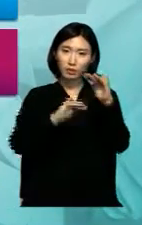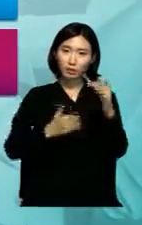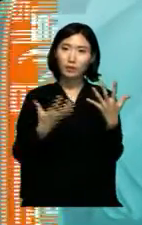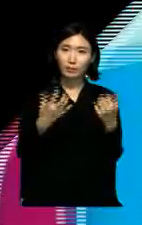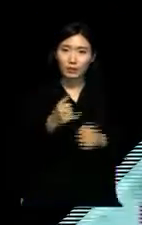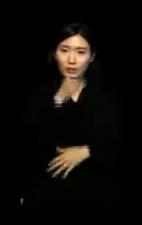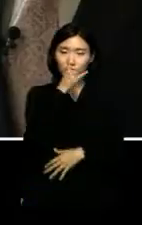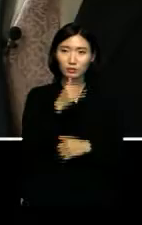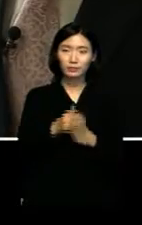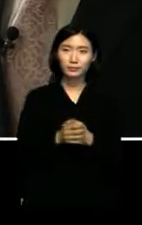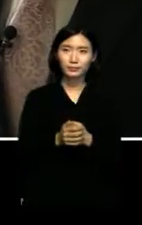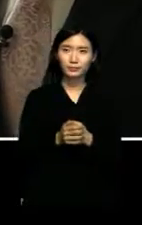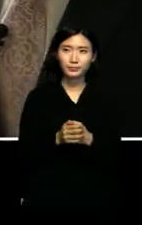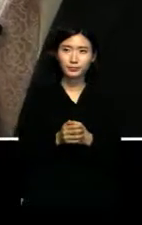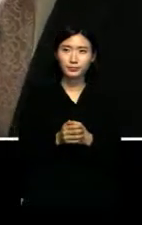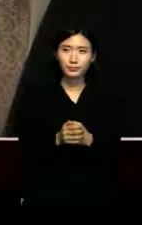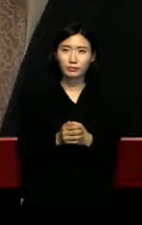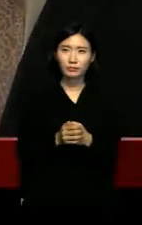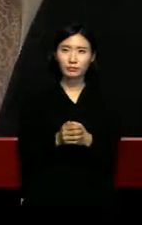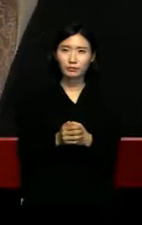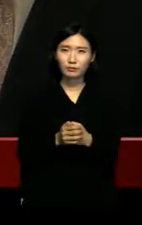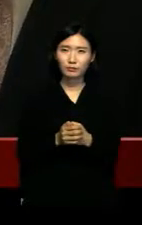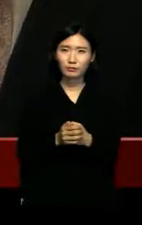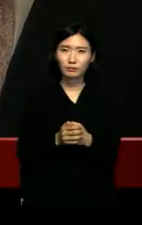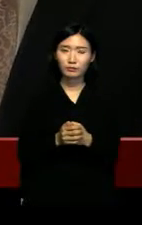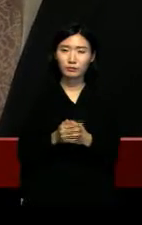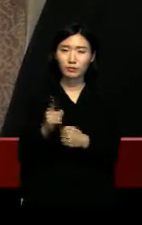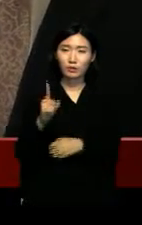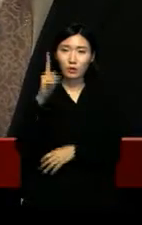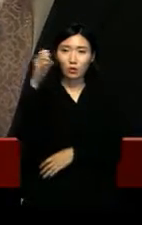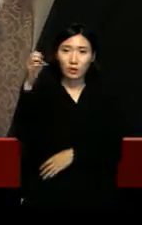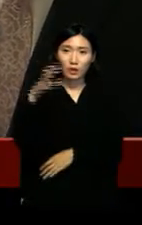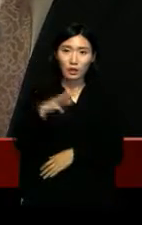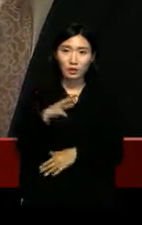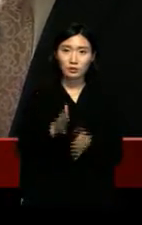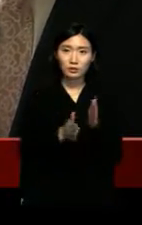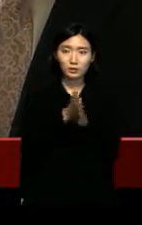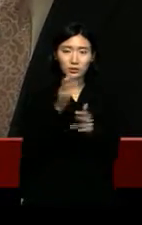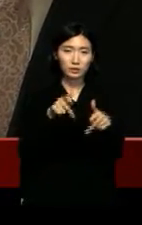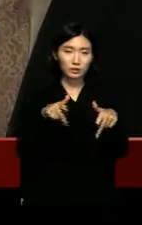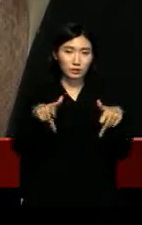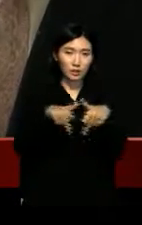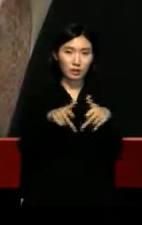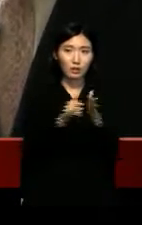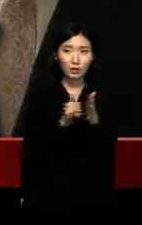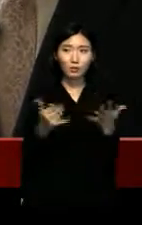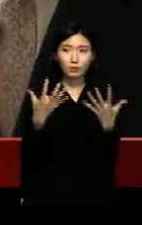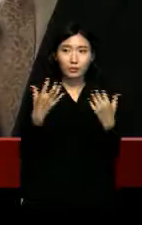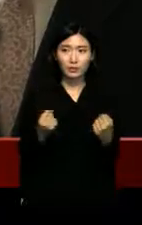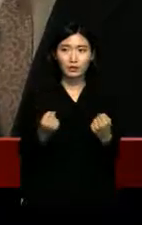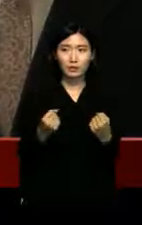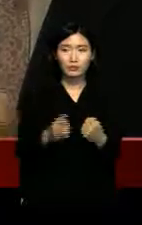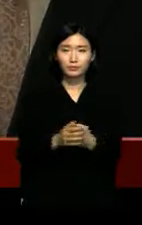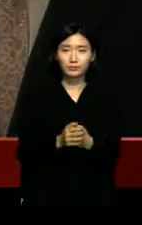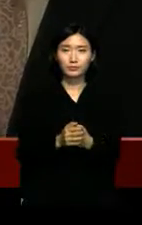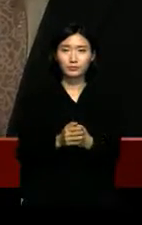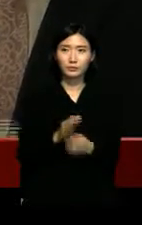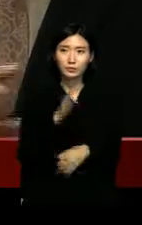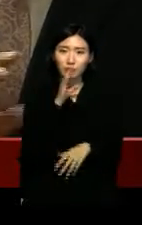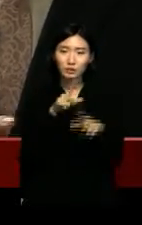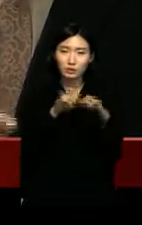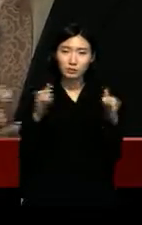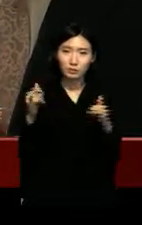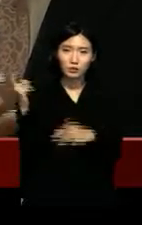있었습니다. 고향 100만이 넘는 고향, 103만이 넘는 고양시에 장애인 가족이 상당히 많습니다. 진짜 진정한 시민들의